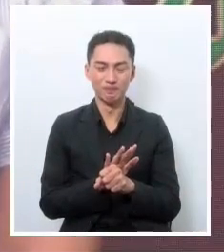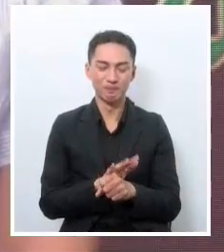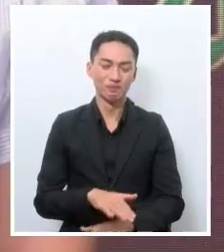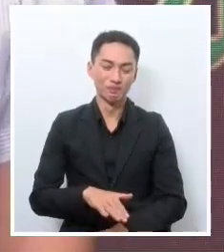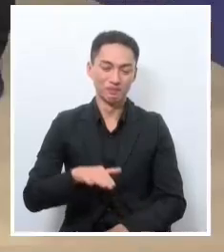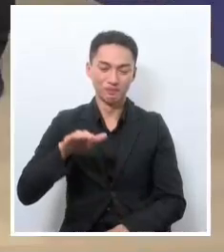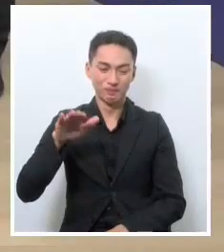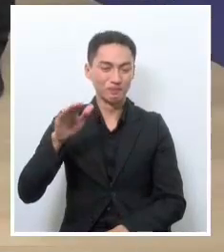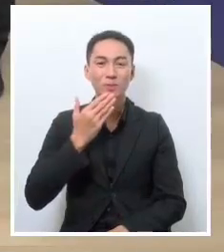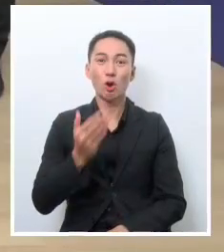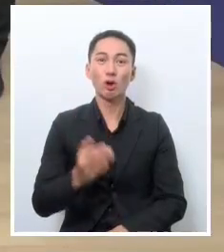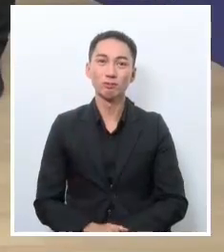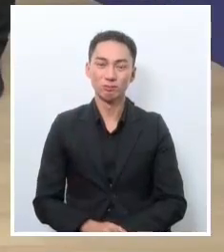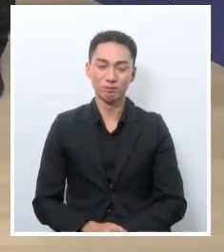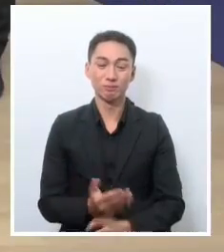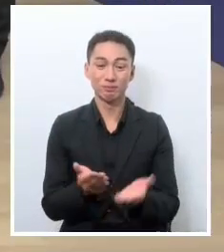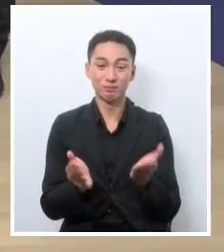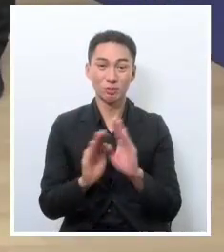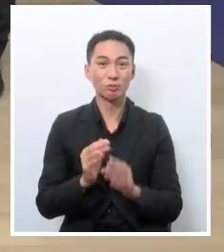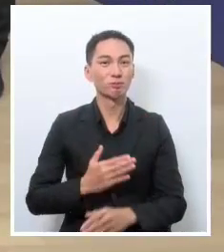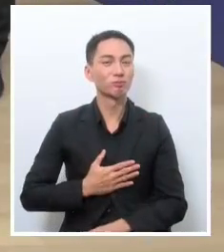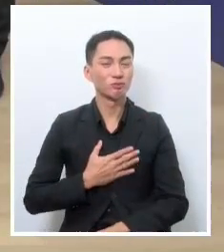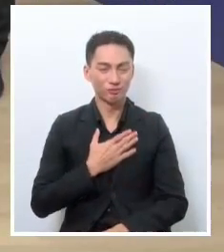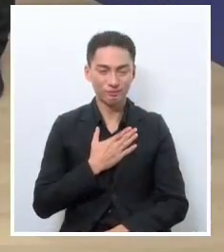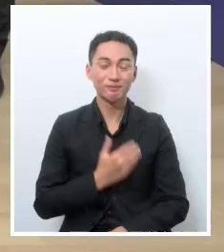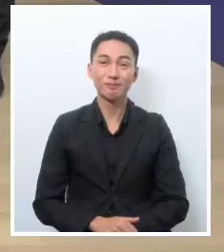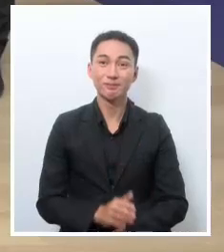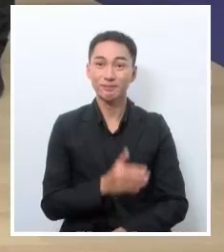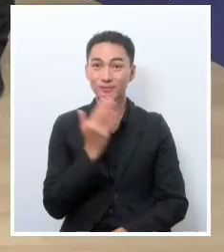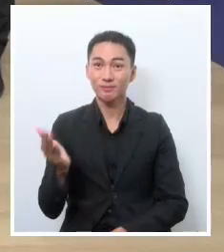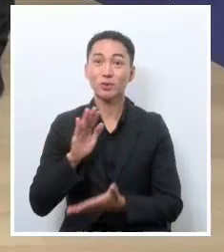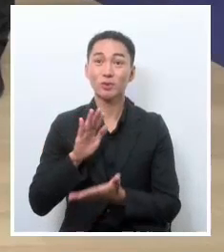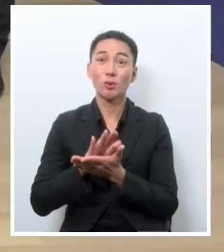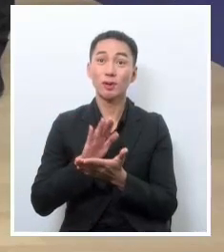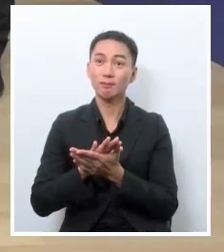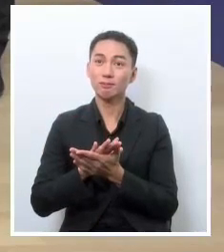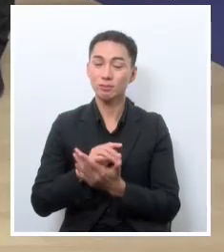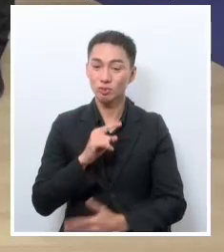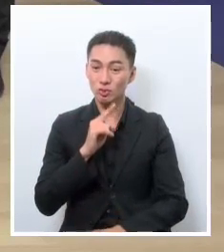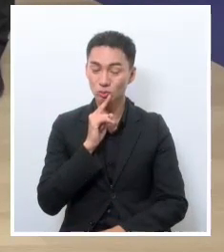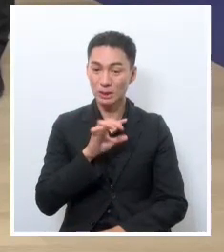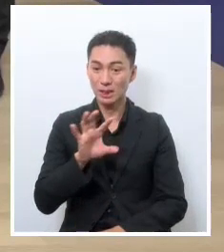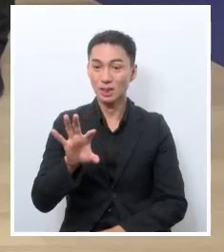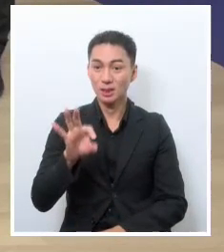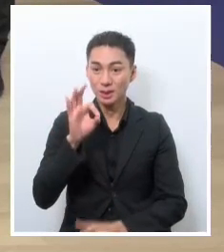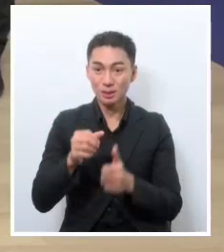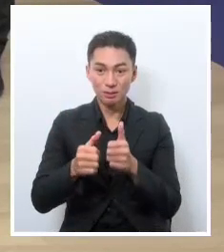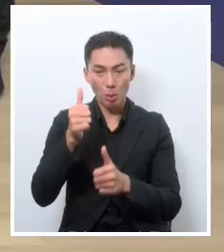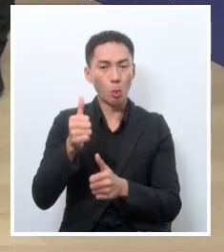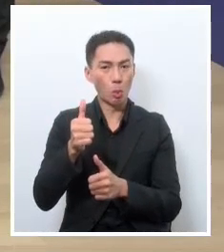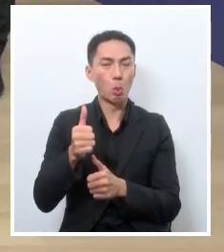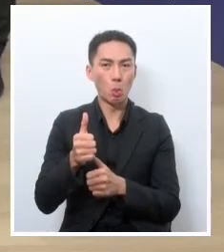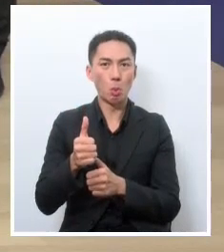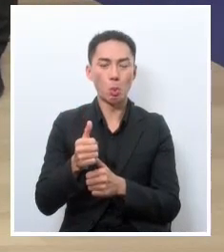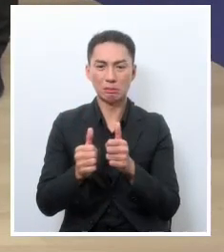ภาคภูมิใจของผู้ปกครองนะครับแล้วทางโรงเรียนลครับเมื่อเห็นนักเรียนของเราเนี่ยเป็นตัวแทนของถือว่าเป็นเวทีระดับประเทศนะระดับ